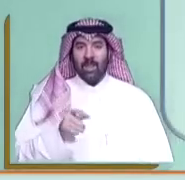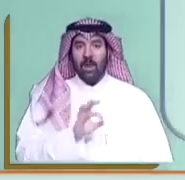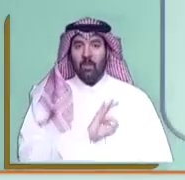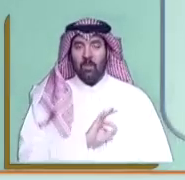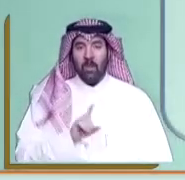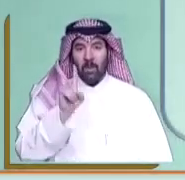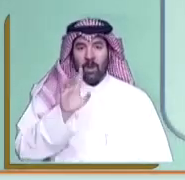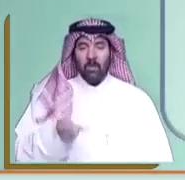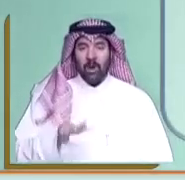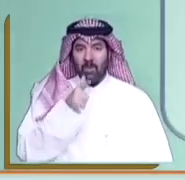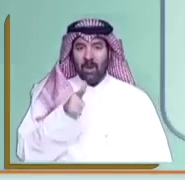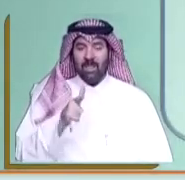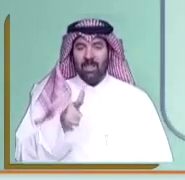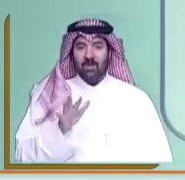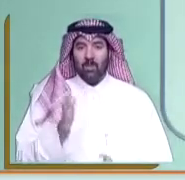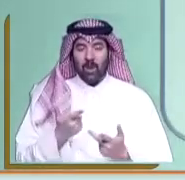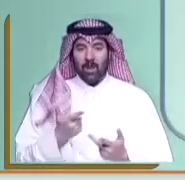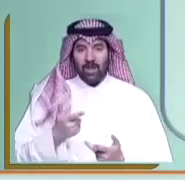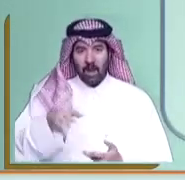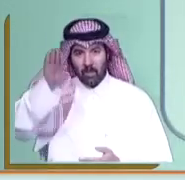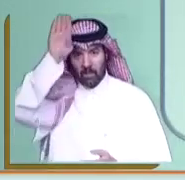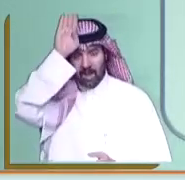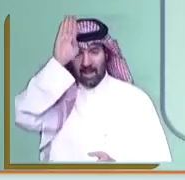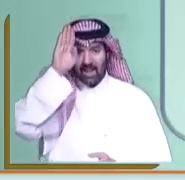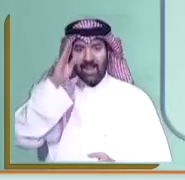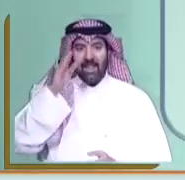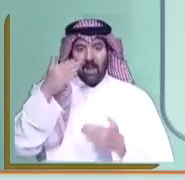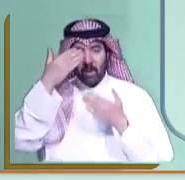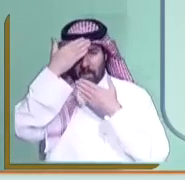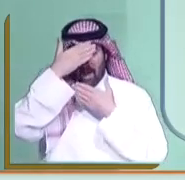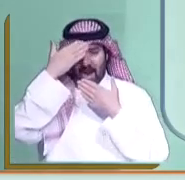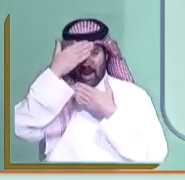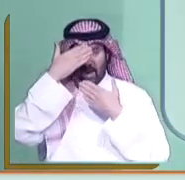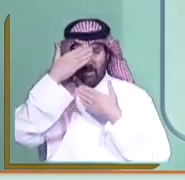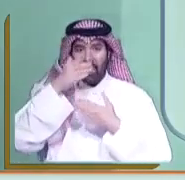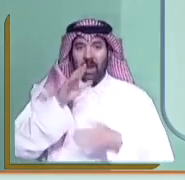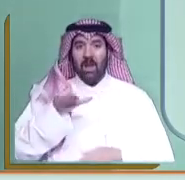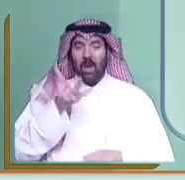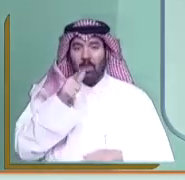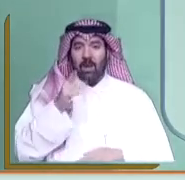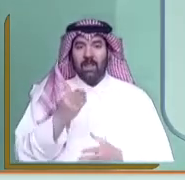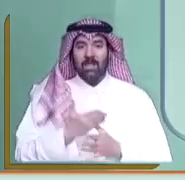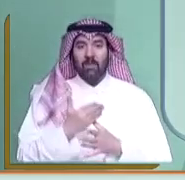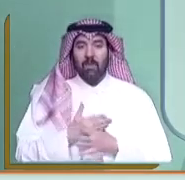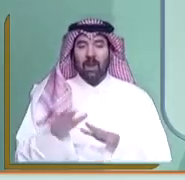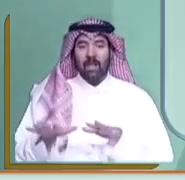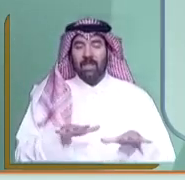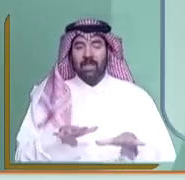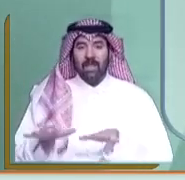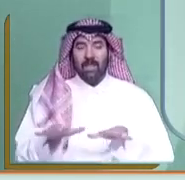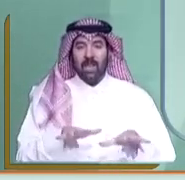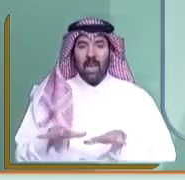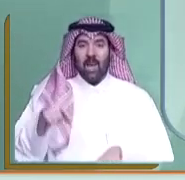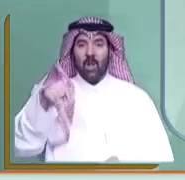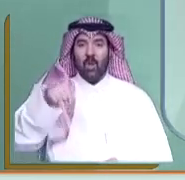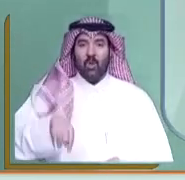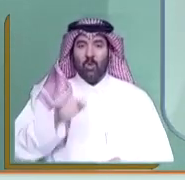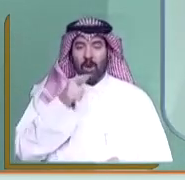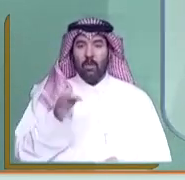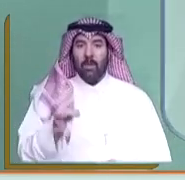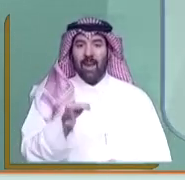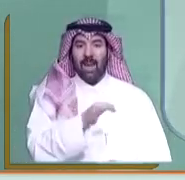عزاء ومواساة للملك محمد السادس ملك المملكة المغربية في ضحايا الزلزال الذي وقع في بعض